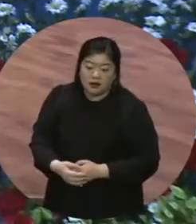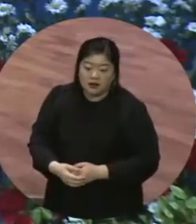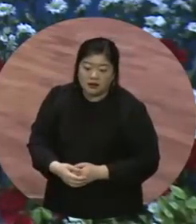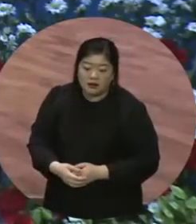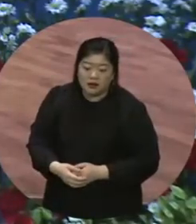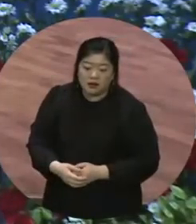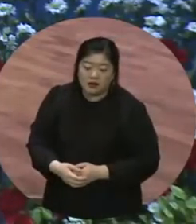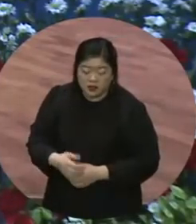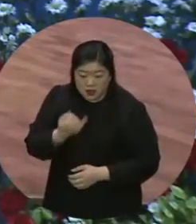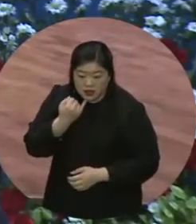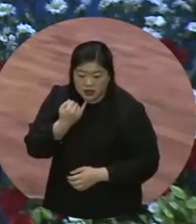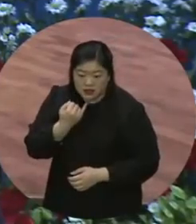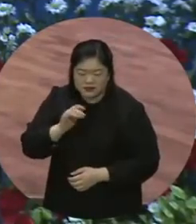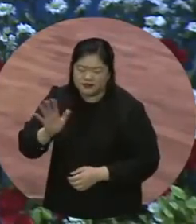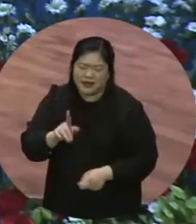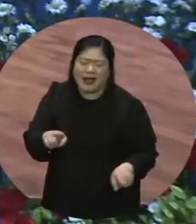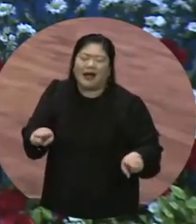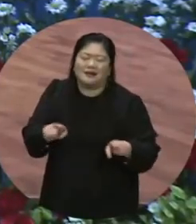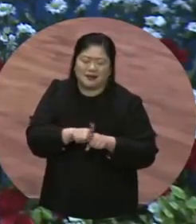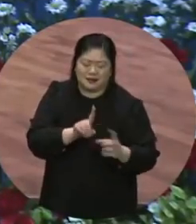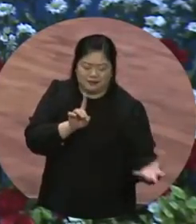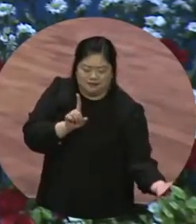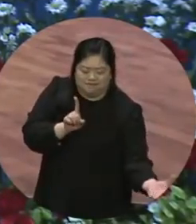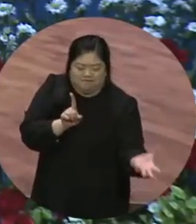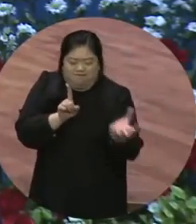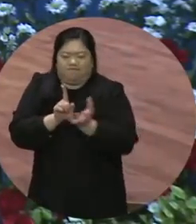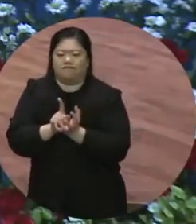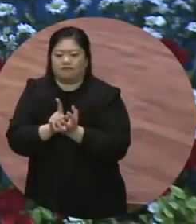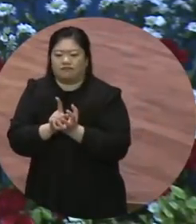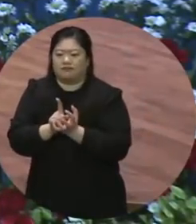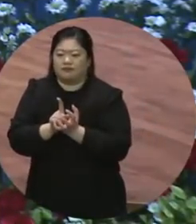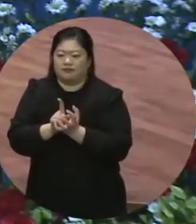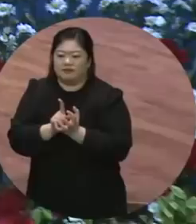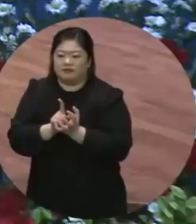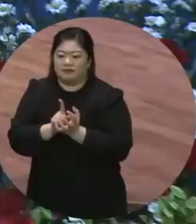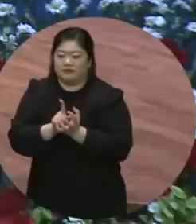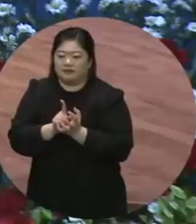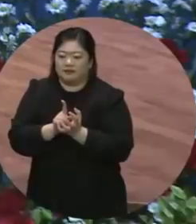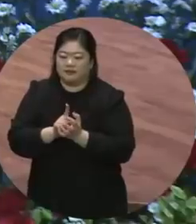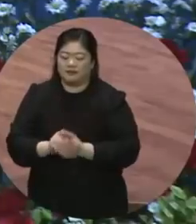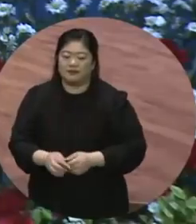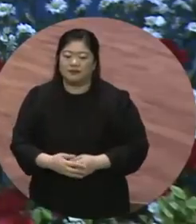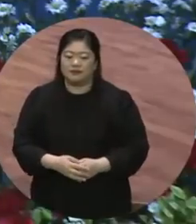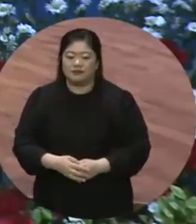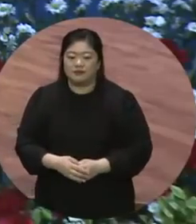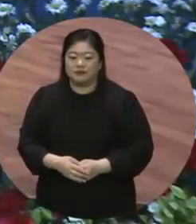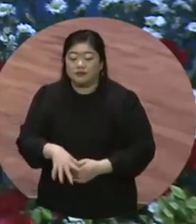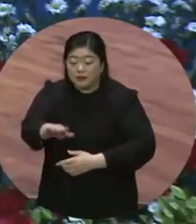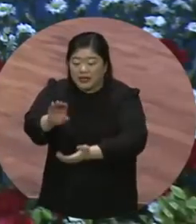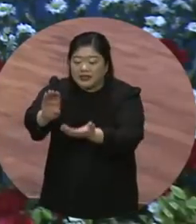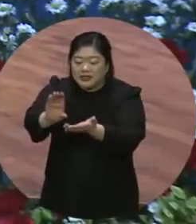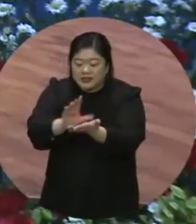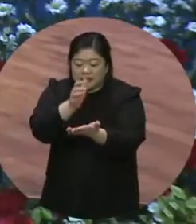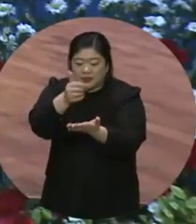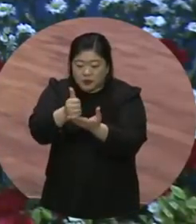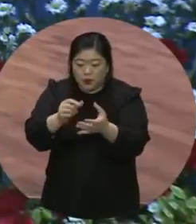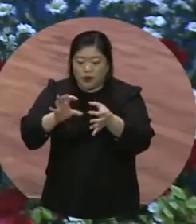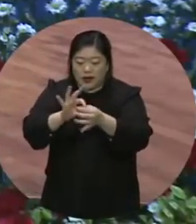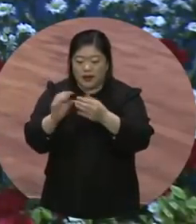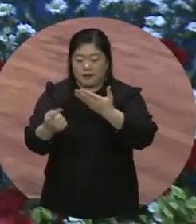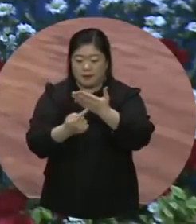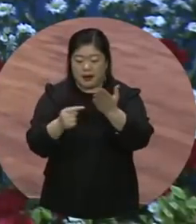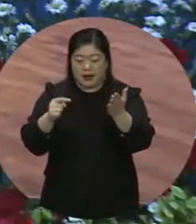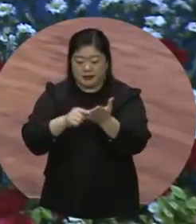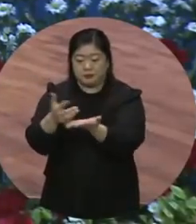예수 그리스도의 마음을 품으시기 바랍니다. 이 품으란 말, 이것은 무슨 말이냐? 영혼 구원에 대한. 예수님